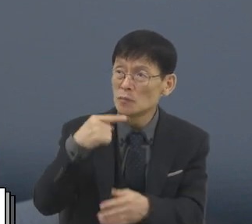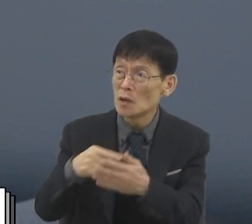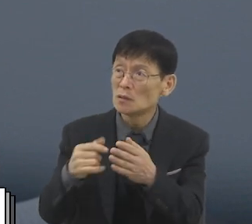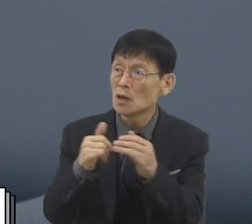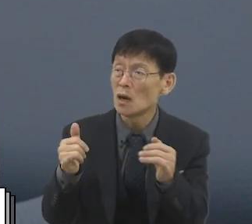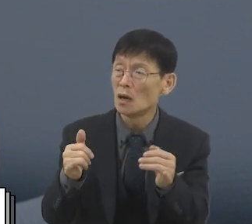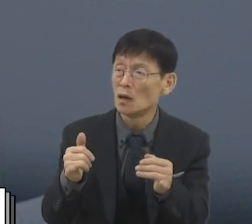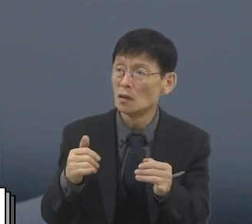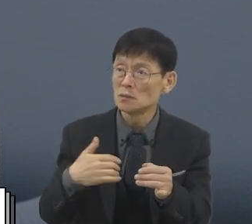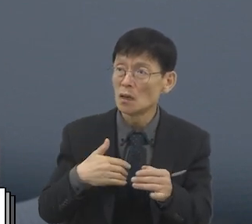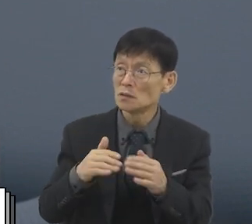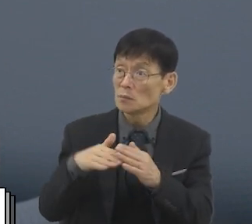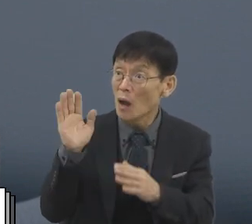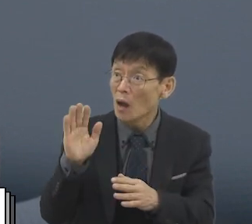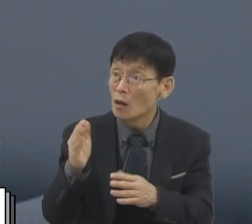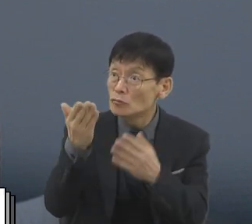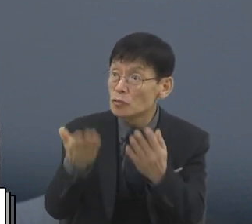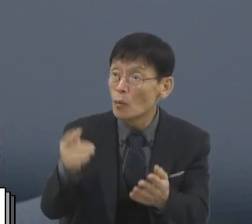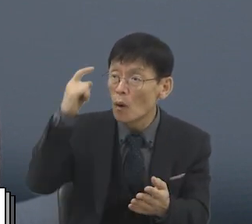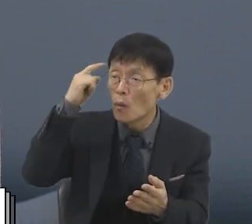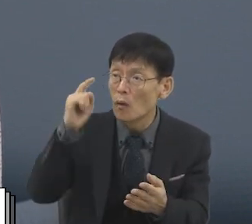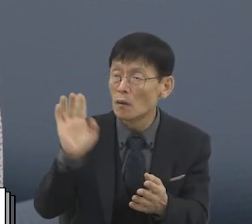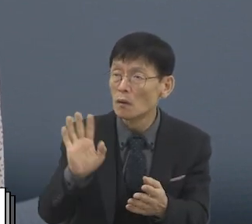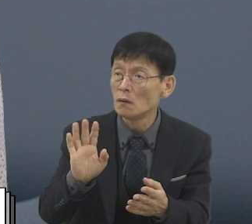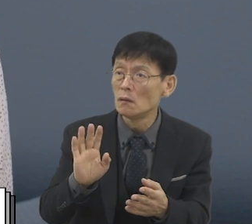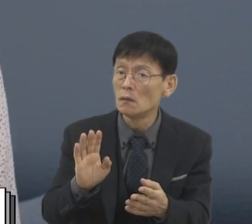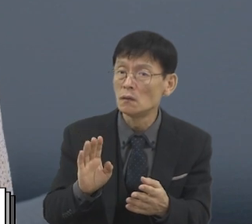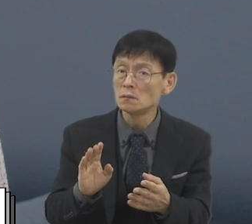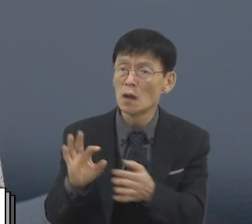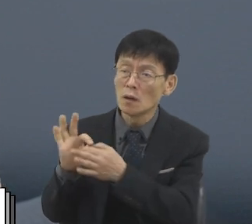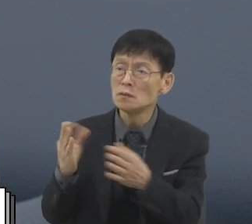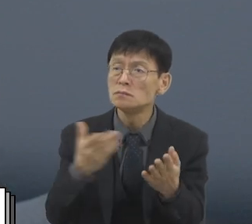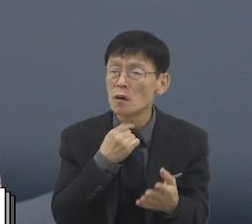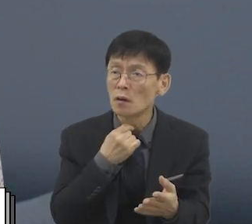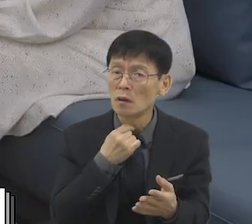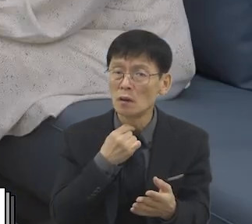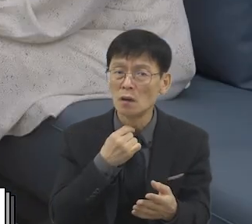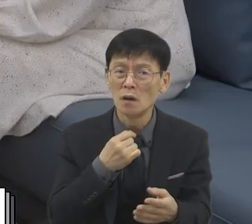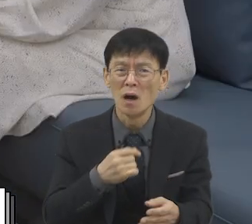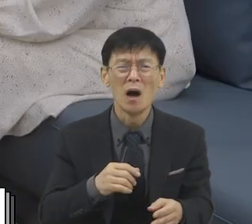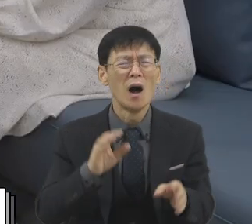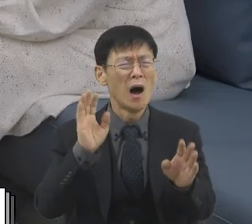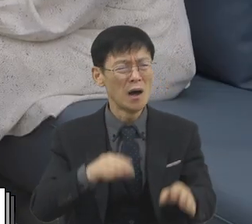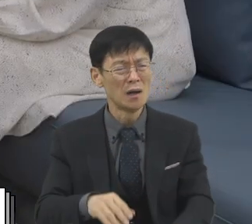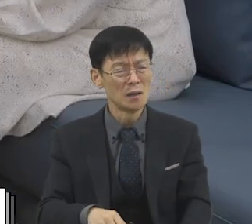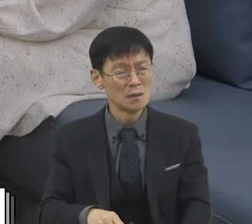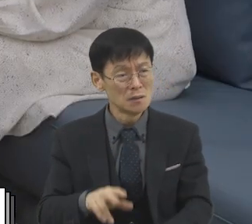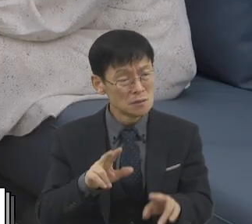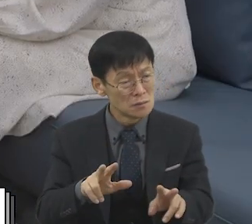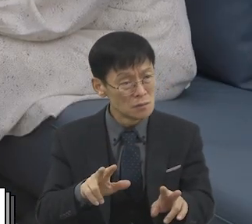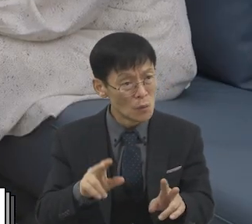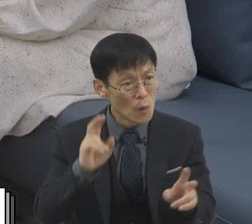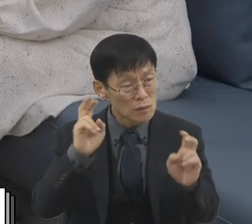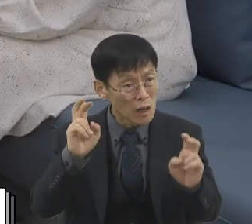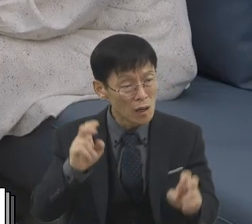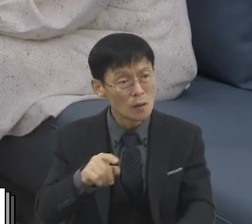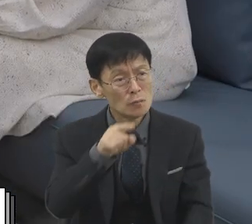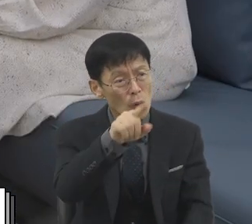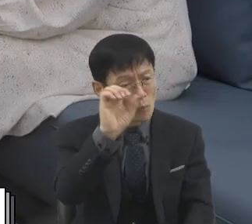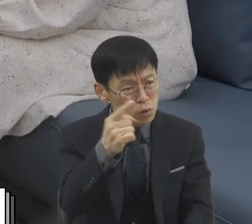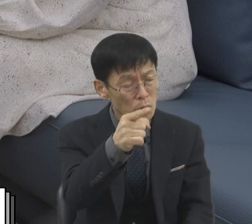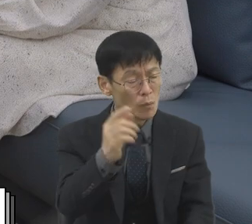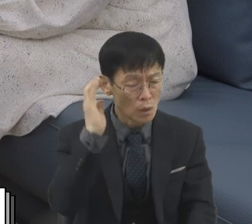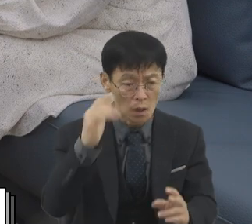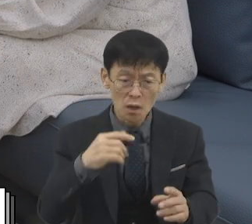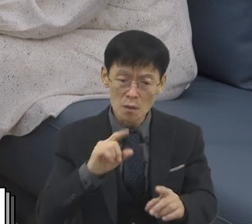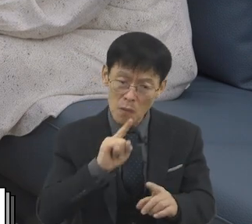성희롱 피해자인데 왜 제가 휴가를 내야 되나요? 전 계속 일하고 싶어요. 아니, 지금 지혜씨 때문에